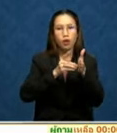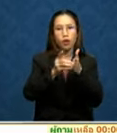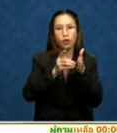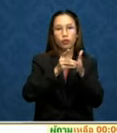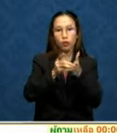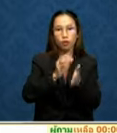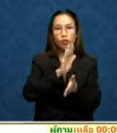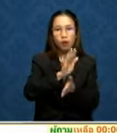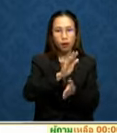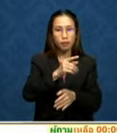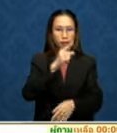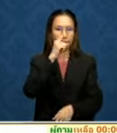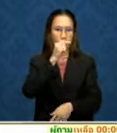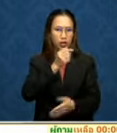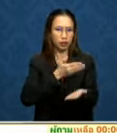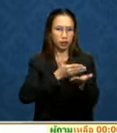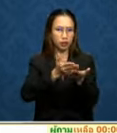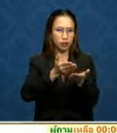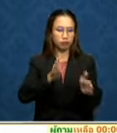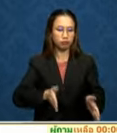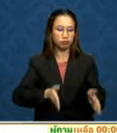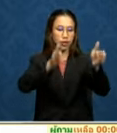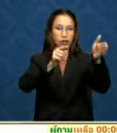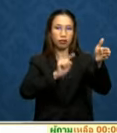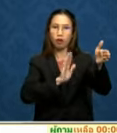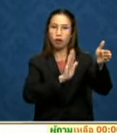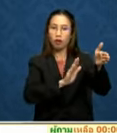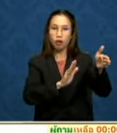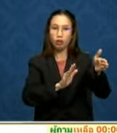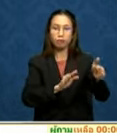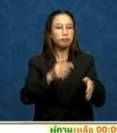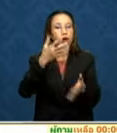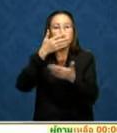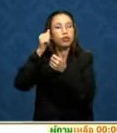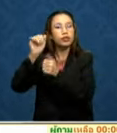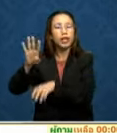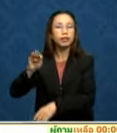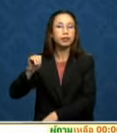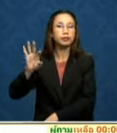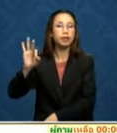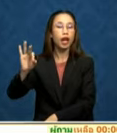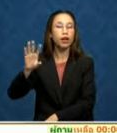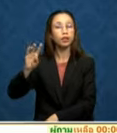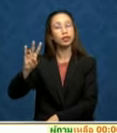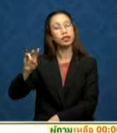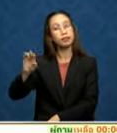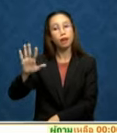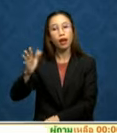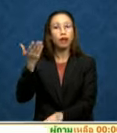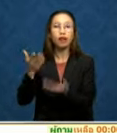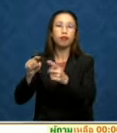ห